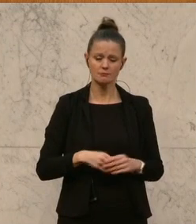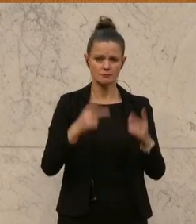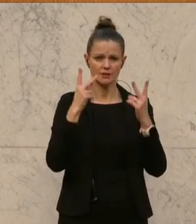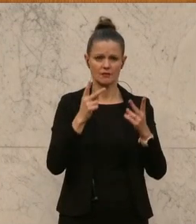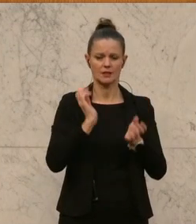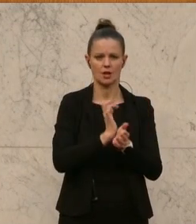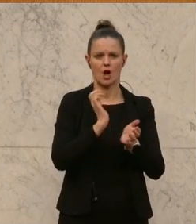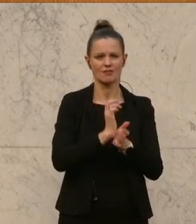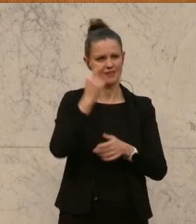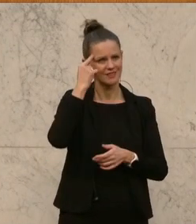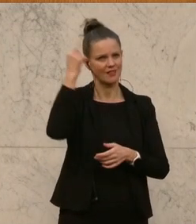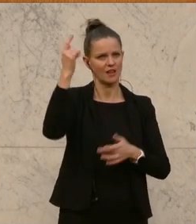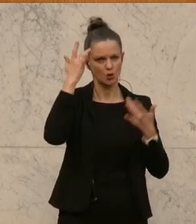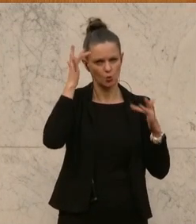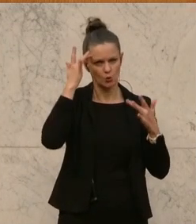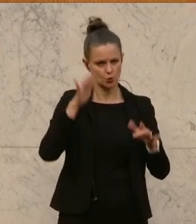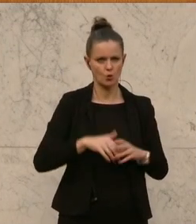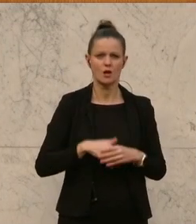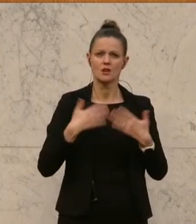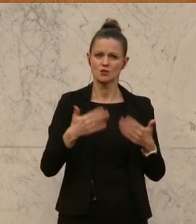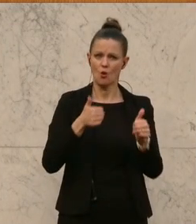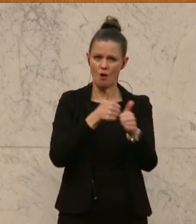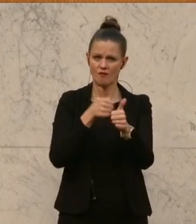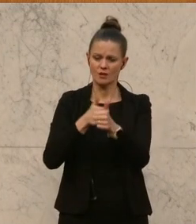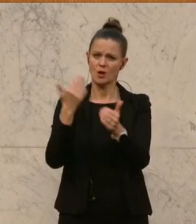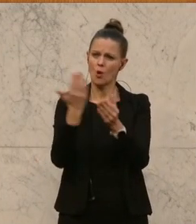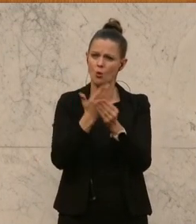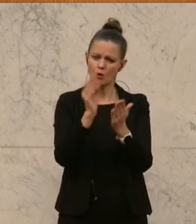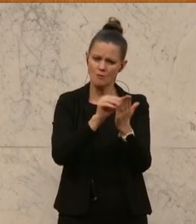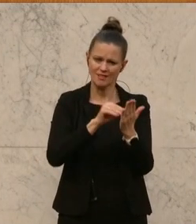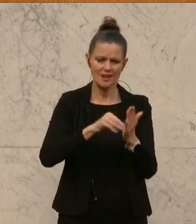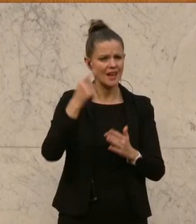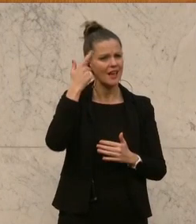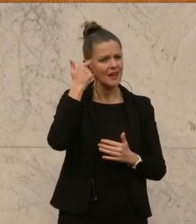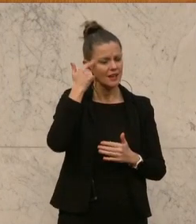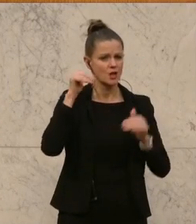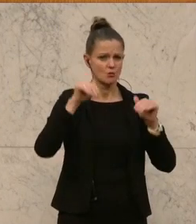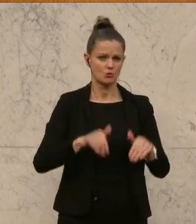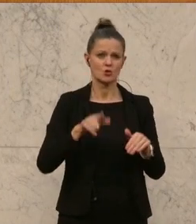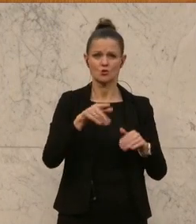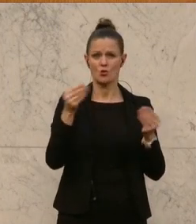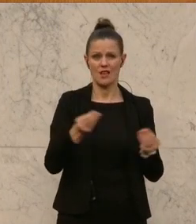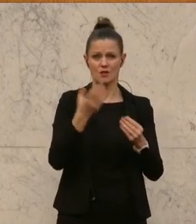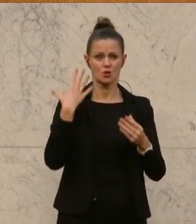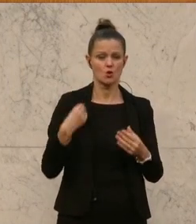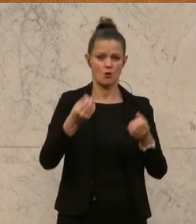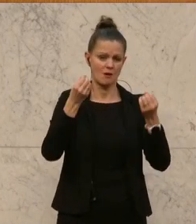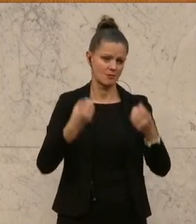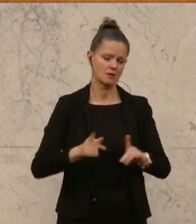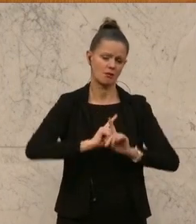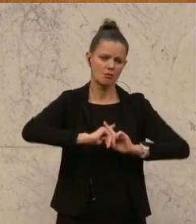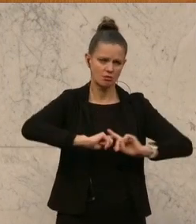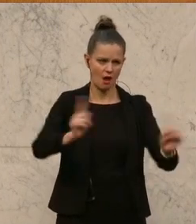der Gedenkkultur, diese Verfolgung zu dokumentieren und sich zu erinnern, dass eben so etwas niemals wieder passiert.